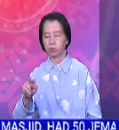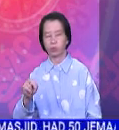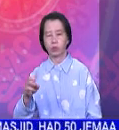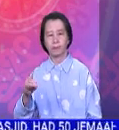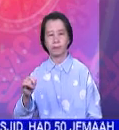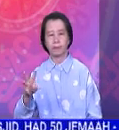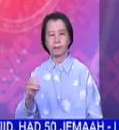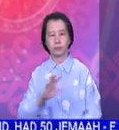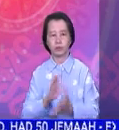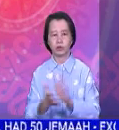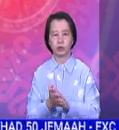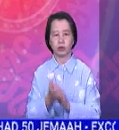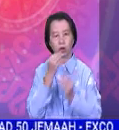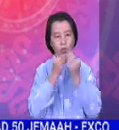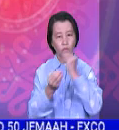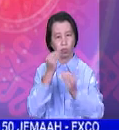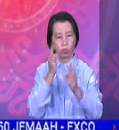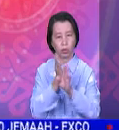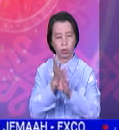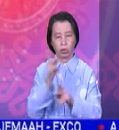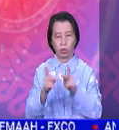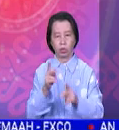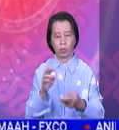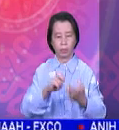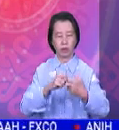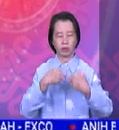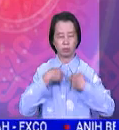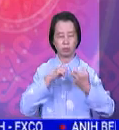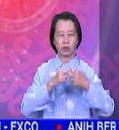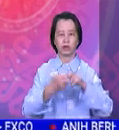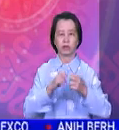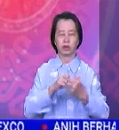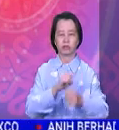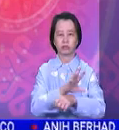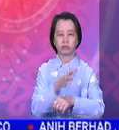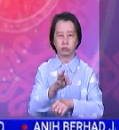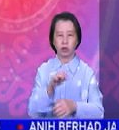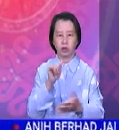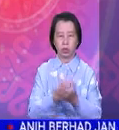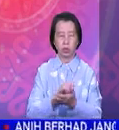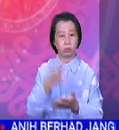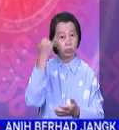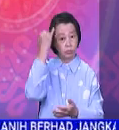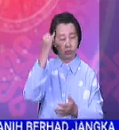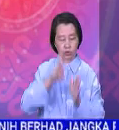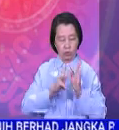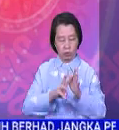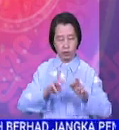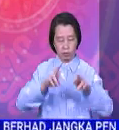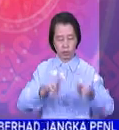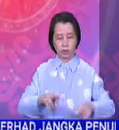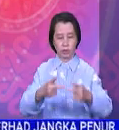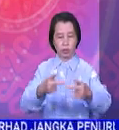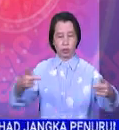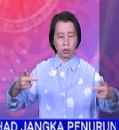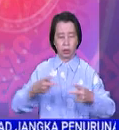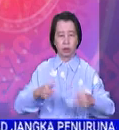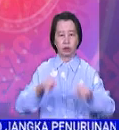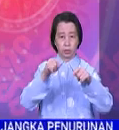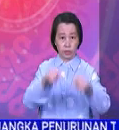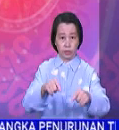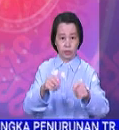foodbank untuk keperluan penduduk terkesan covid-19 yang merupakan inisiatif wakil rakyat kawasan